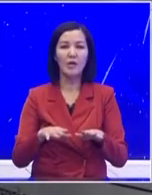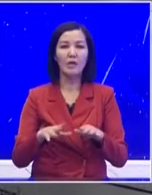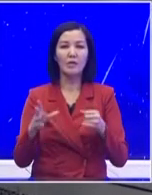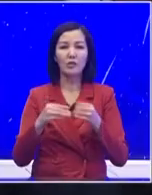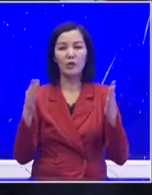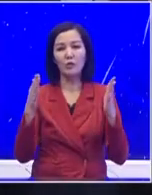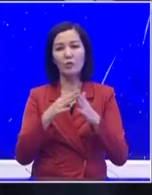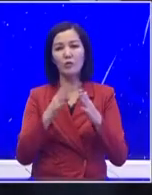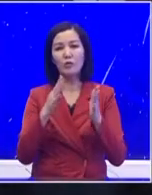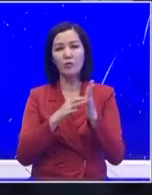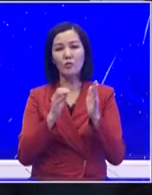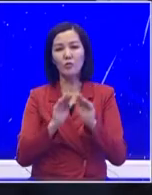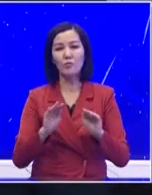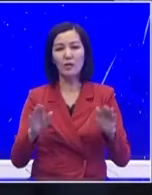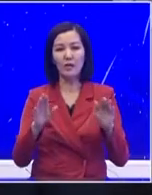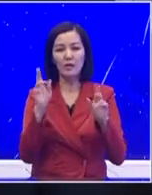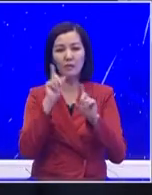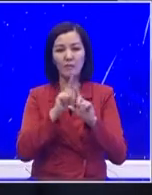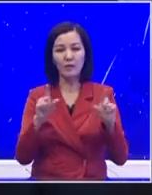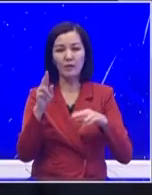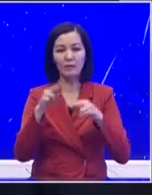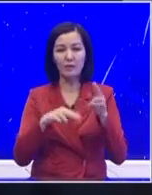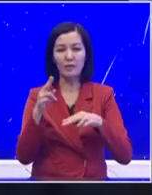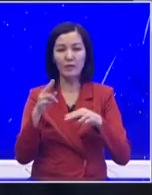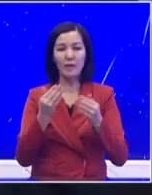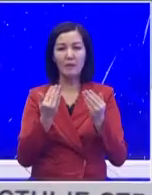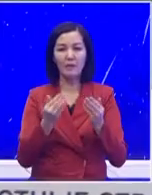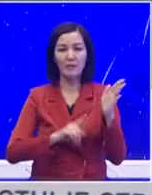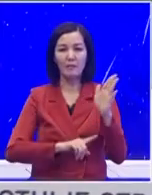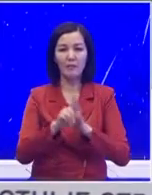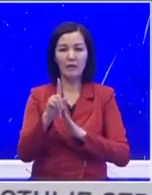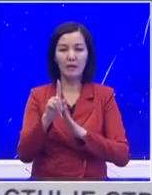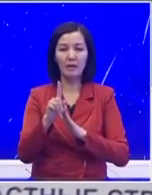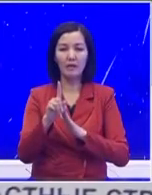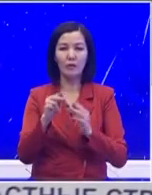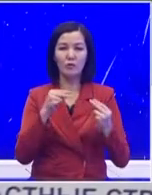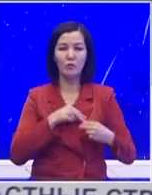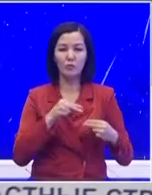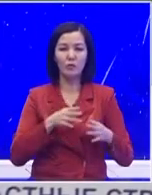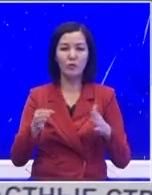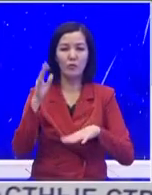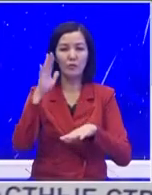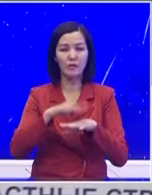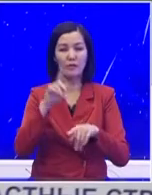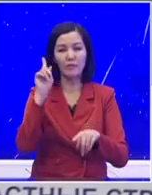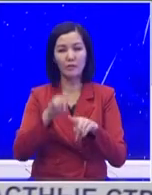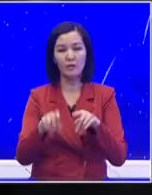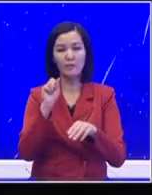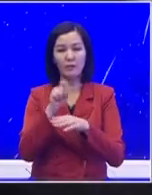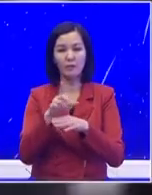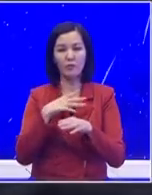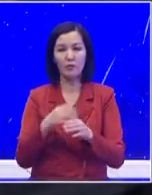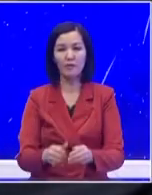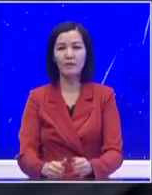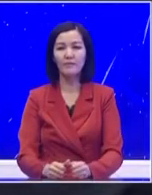қалашыққа 900 балаға арналған мектеп салынбақ. Құрылысы биыл басталады. Аталған жұмыстарды облыс әкімі Амандық Баталов жылдамдатуды тапсырды.